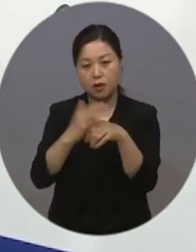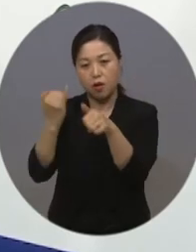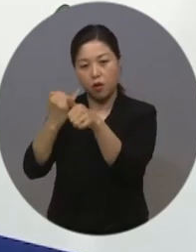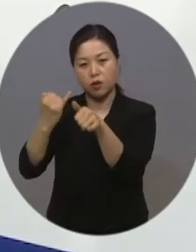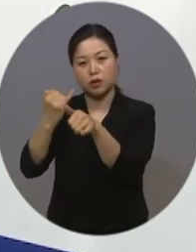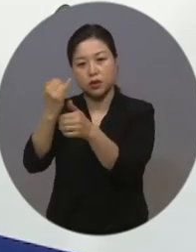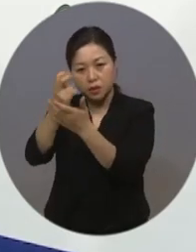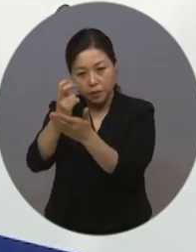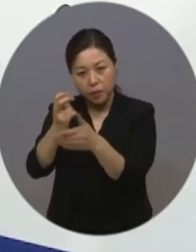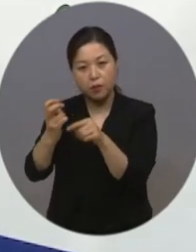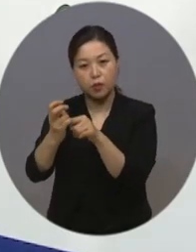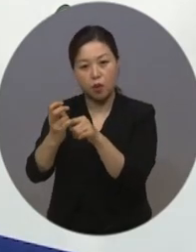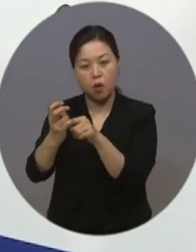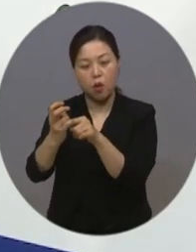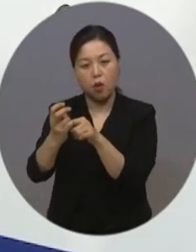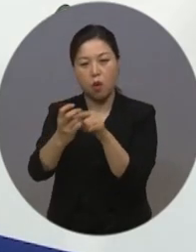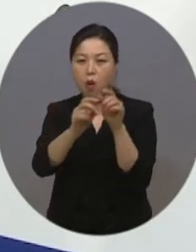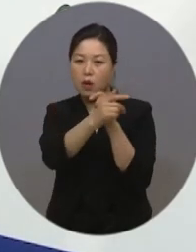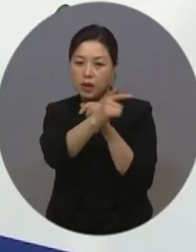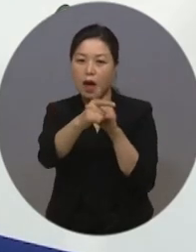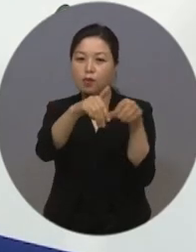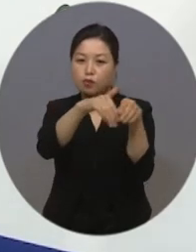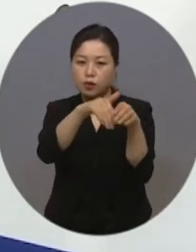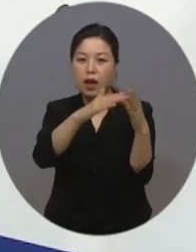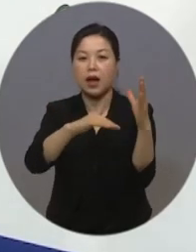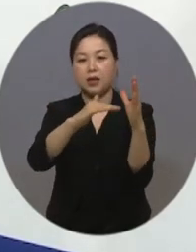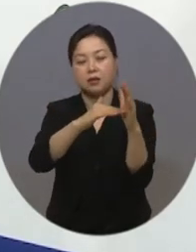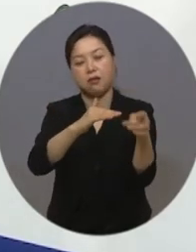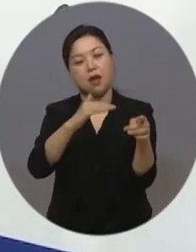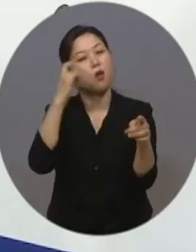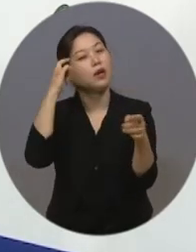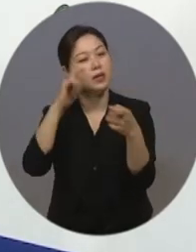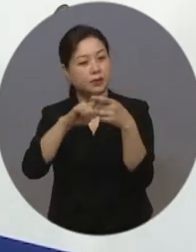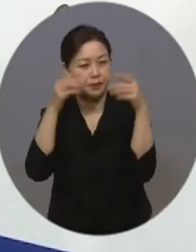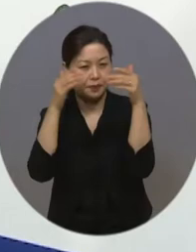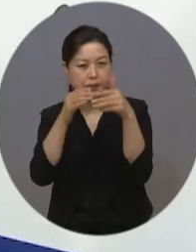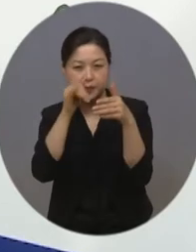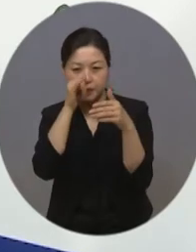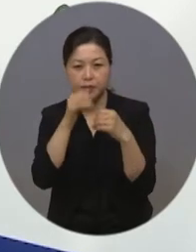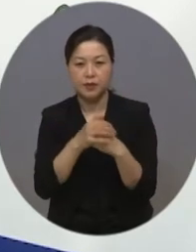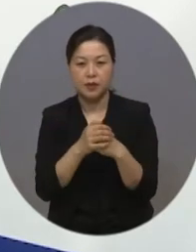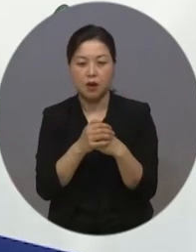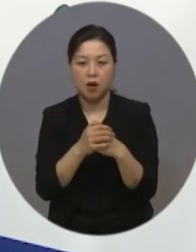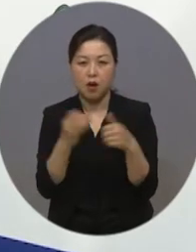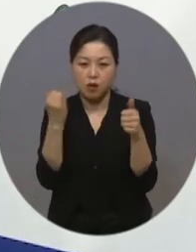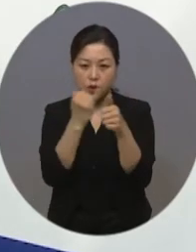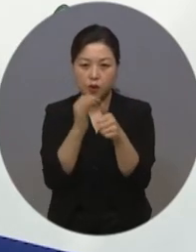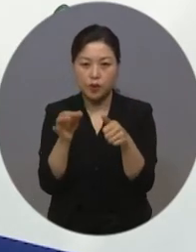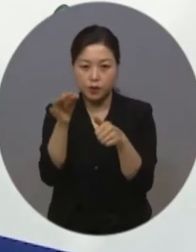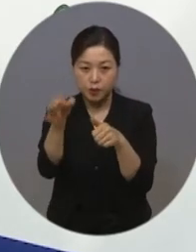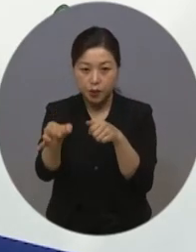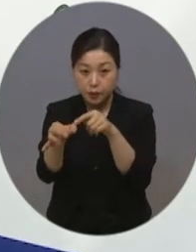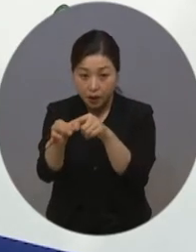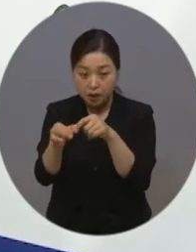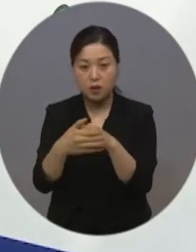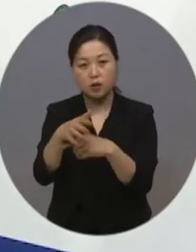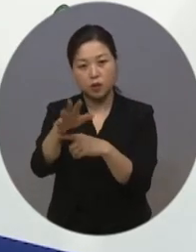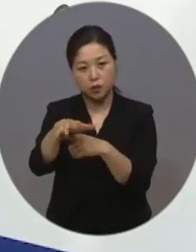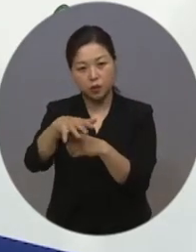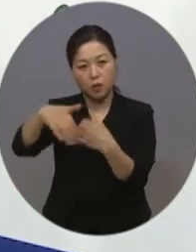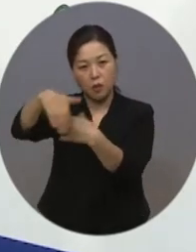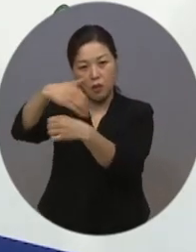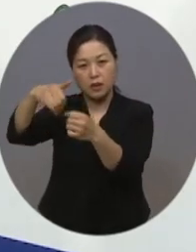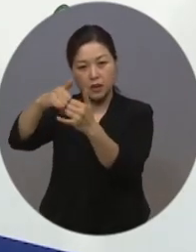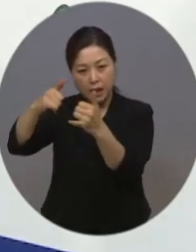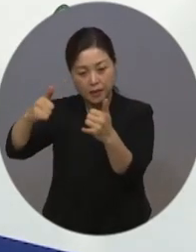가정에게 초점이 바쳐 있던 것은 사실입니다 그래서 결혼자금을 드리는 것도 농촌 총각들이 다문화 에서